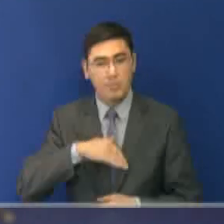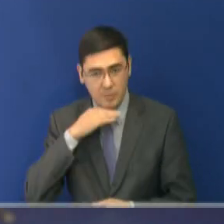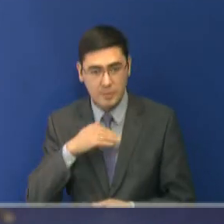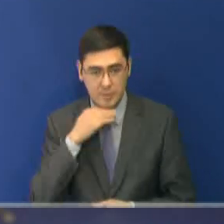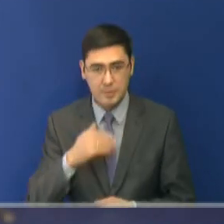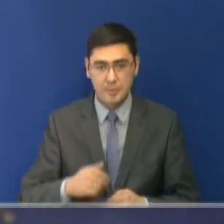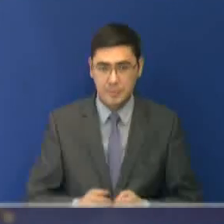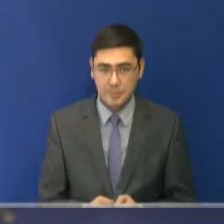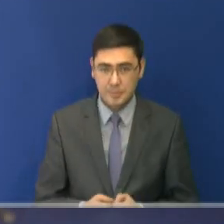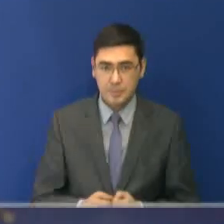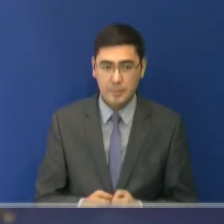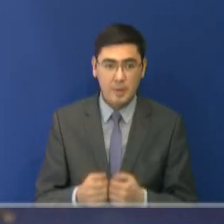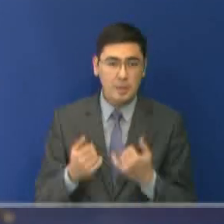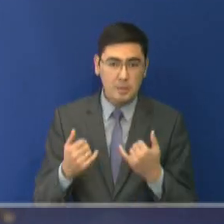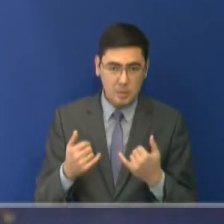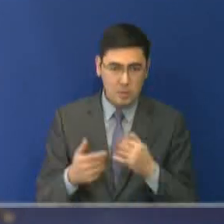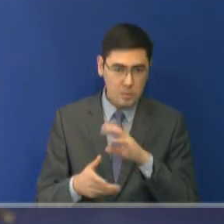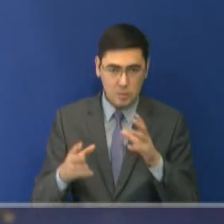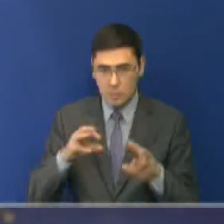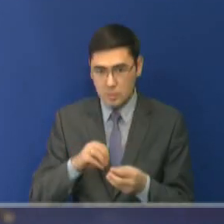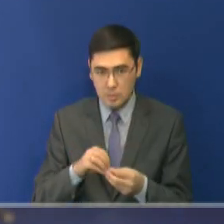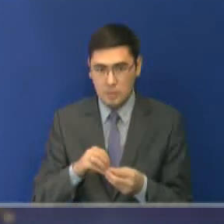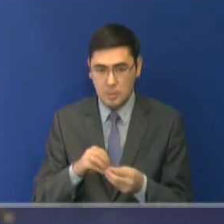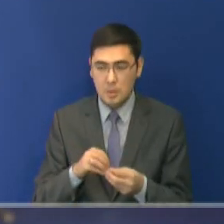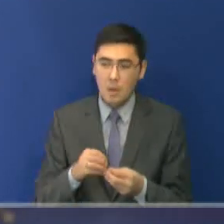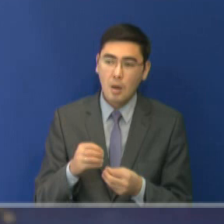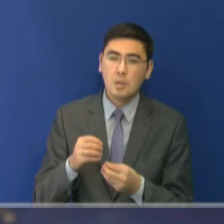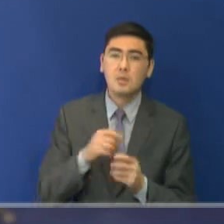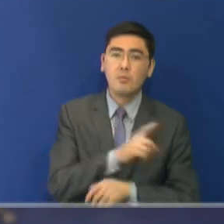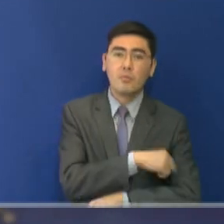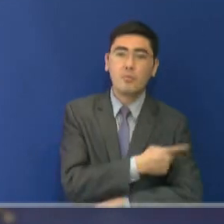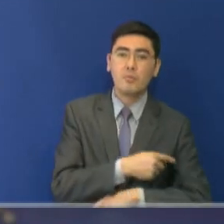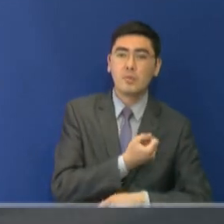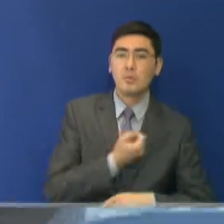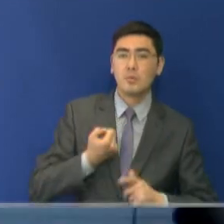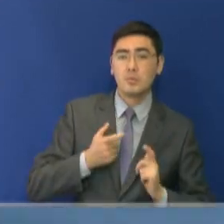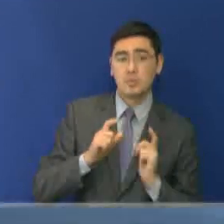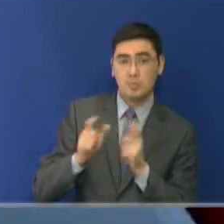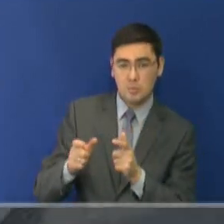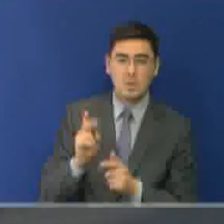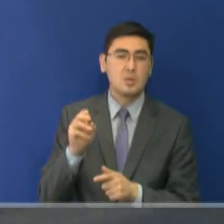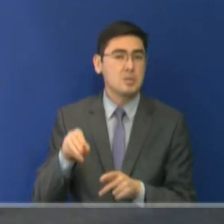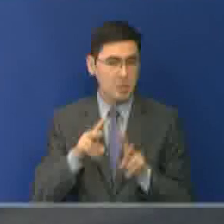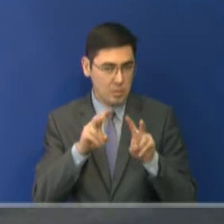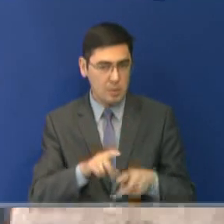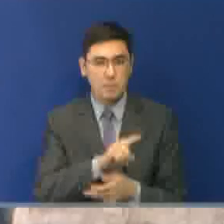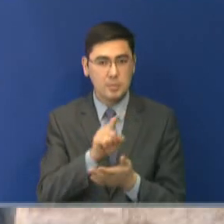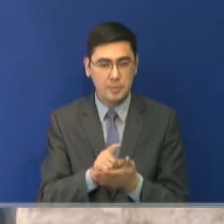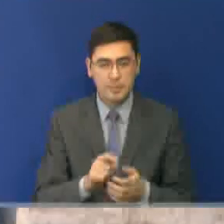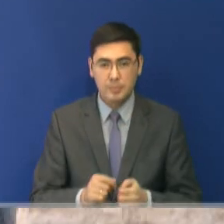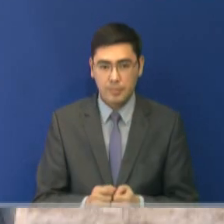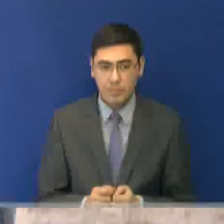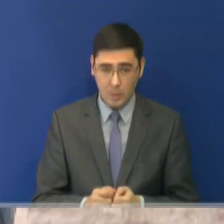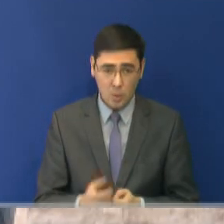все КТ-обследования проводятся по назначению врача. Также со слов жителей попасть на